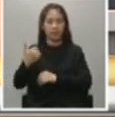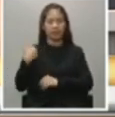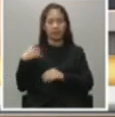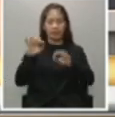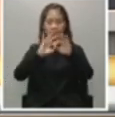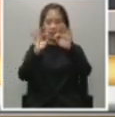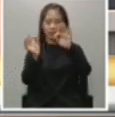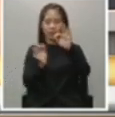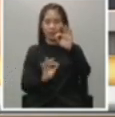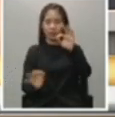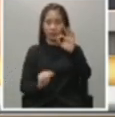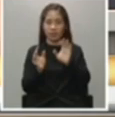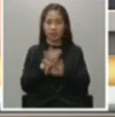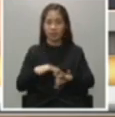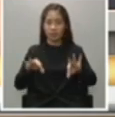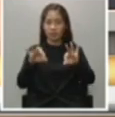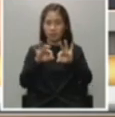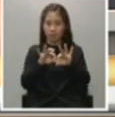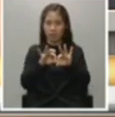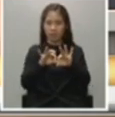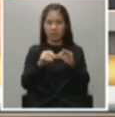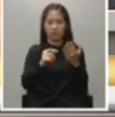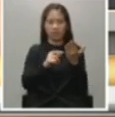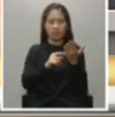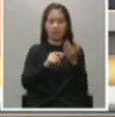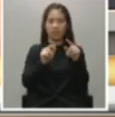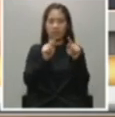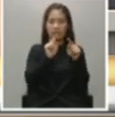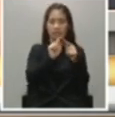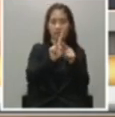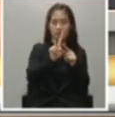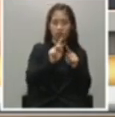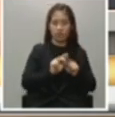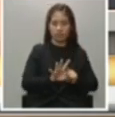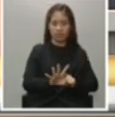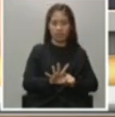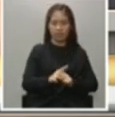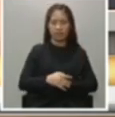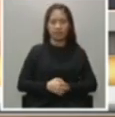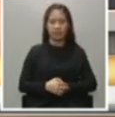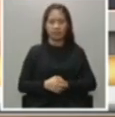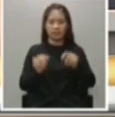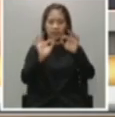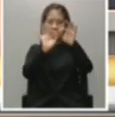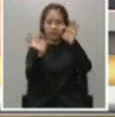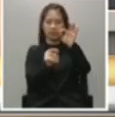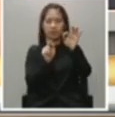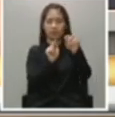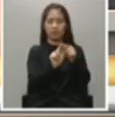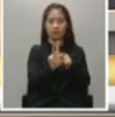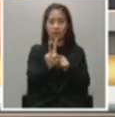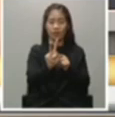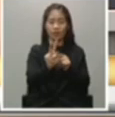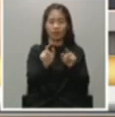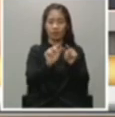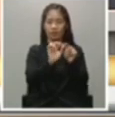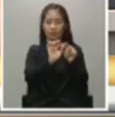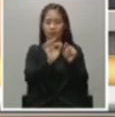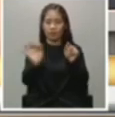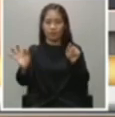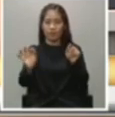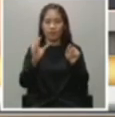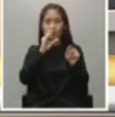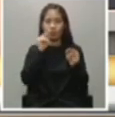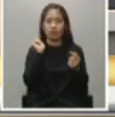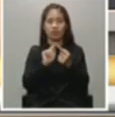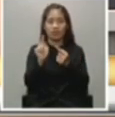สำคัญอยู่ที่ย่อหน้าที่2และย่อหน้าที่4ค่ะย่อหน้าที่2กล่าวว่าได้กล่าวถึงการ